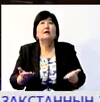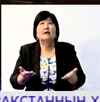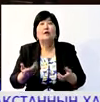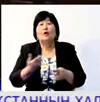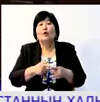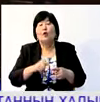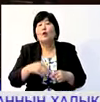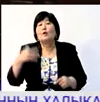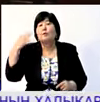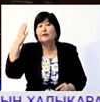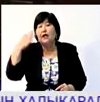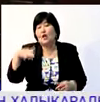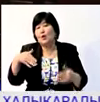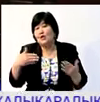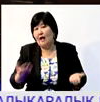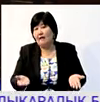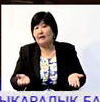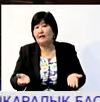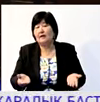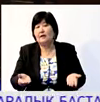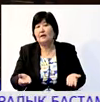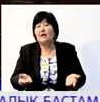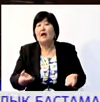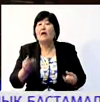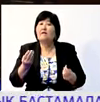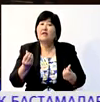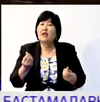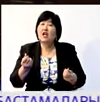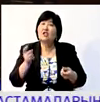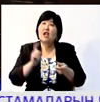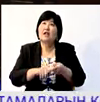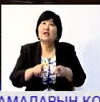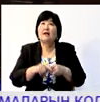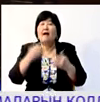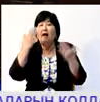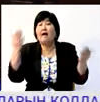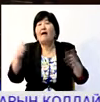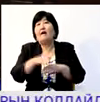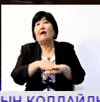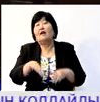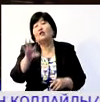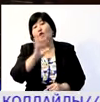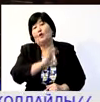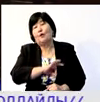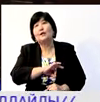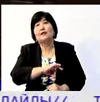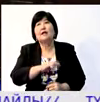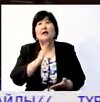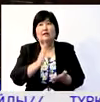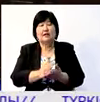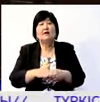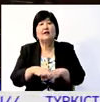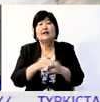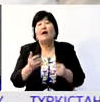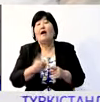Ол психологиялық жағынан да, финанс жағынан да дегендей халықтың пайдасы тиіп жатыр